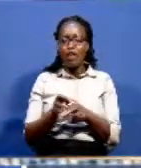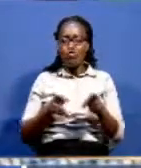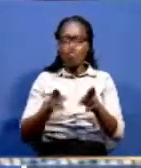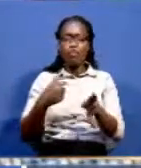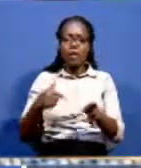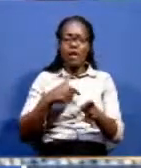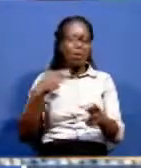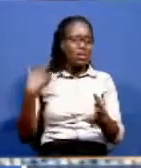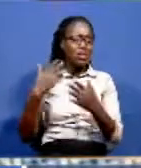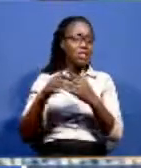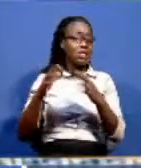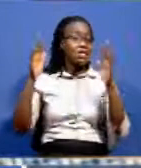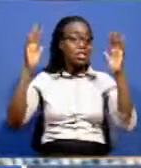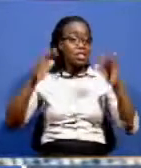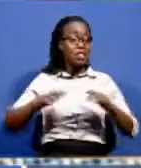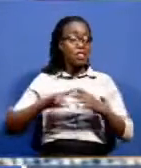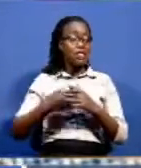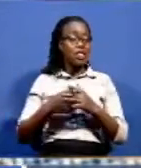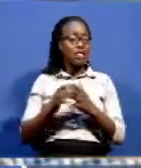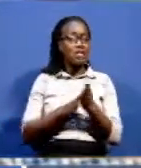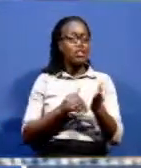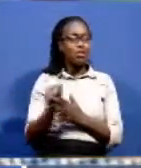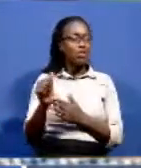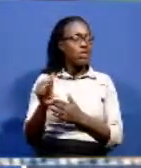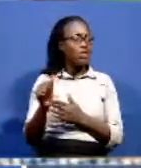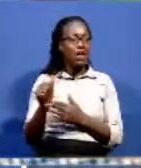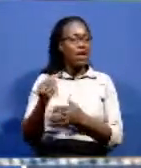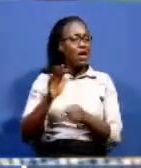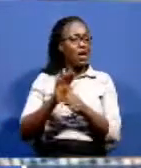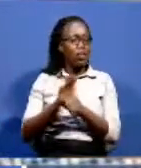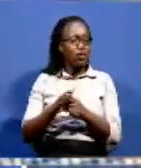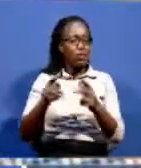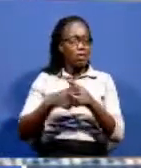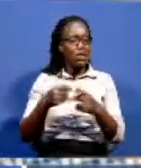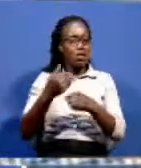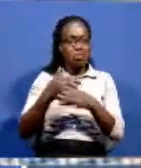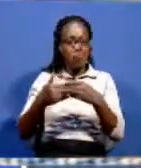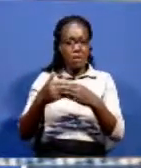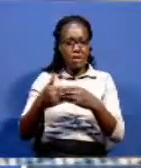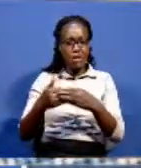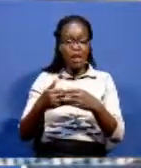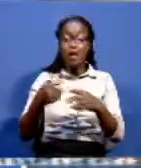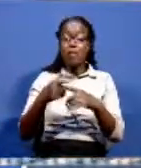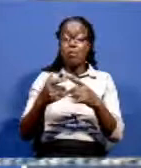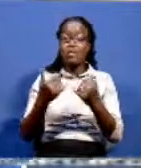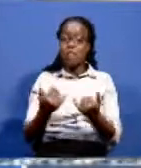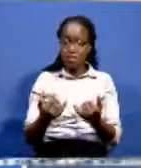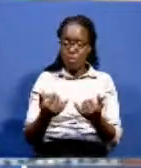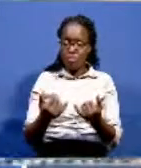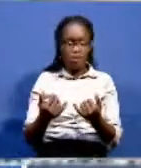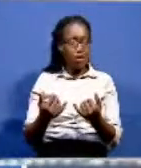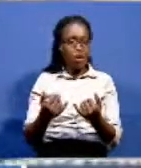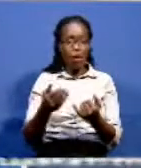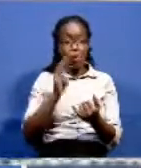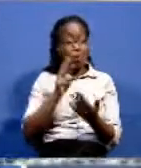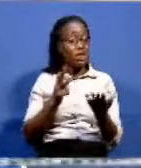tangu mvua ianze zimeharibika kiasi. Tulikuwa tumeanza kuzitengeneza, lakini kwa upande huu ambao umefunikwa na maji ni